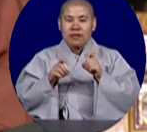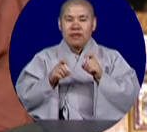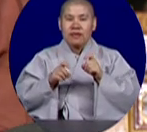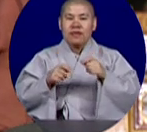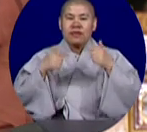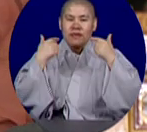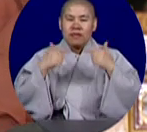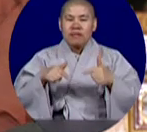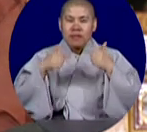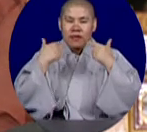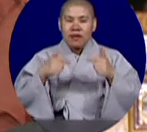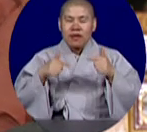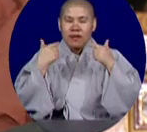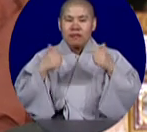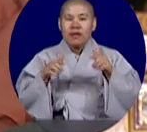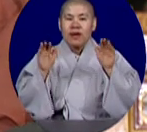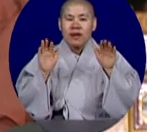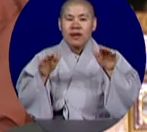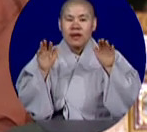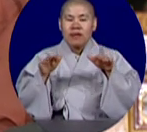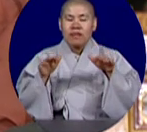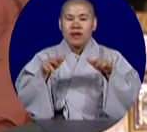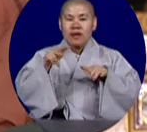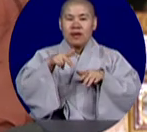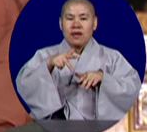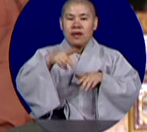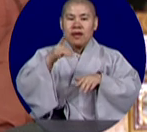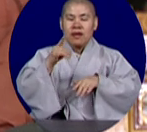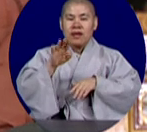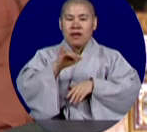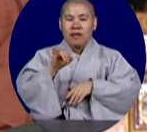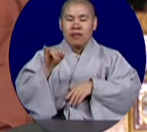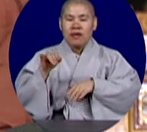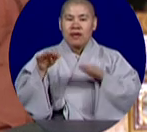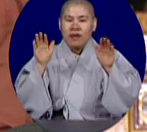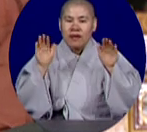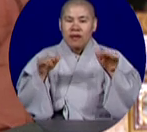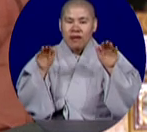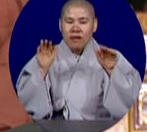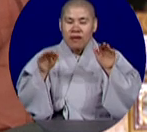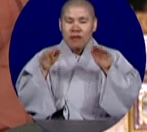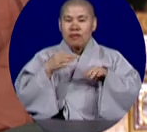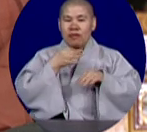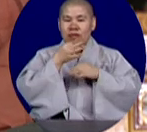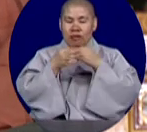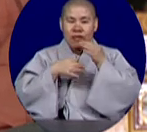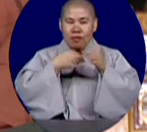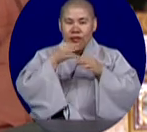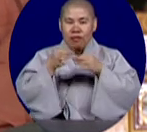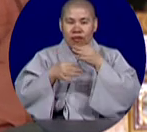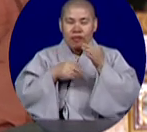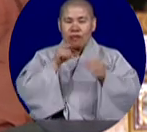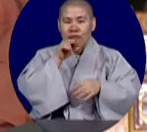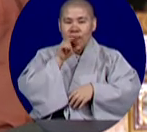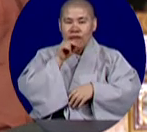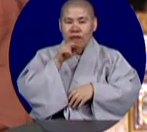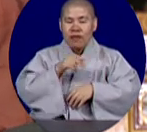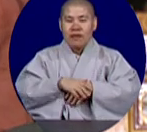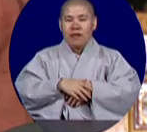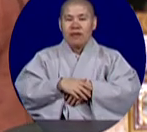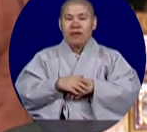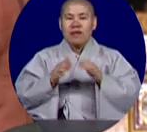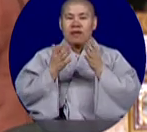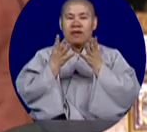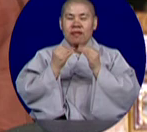날이면 날마다 제비가 울어요. 제비가 지지굴 울어. 그래서 대중들이